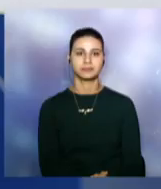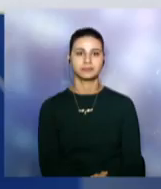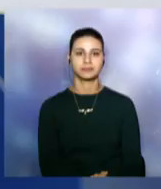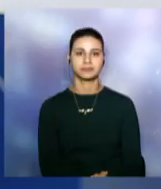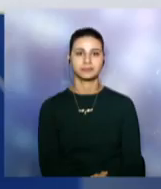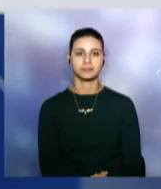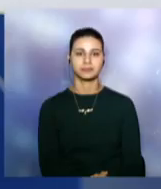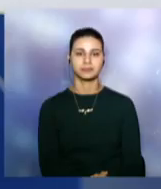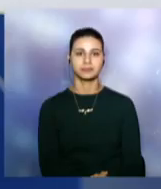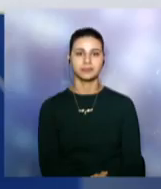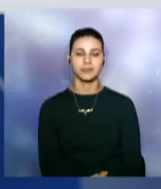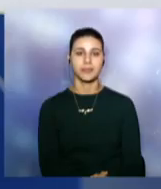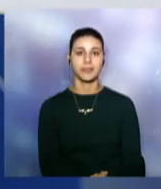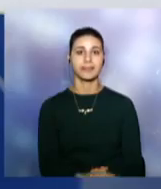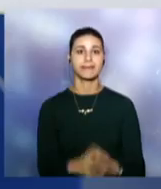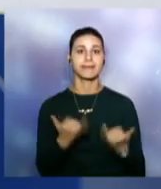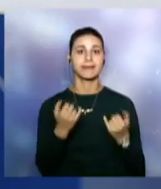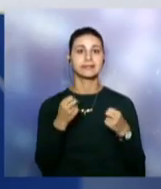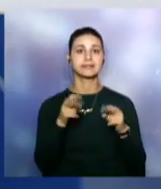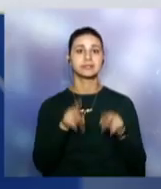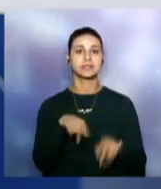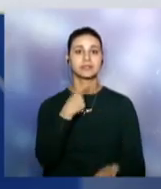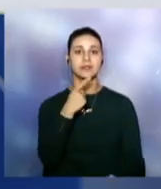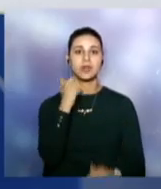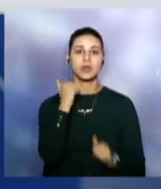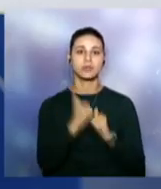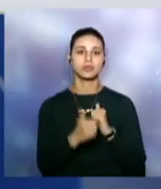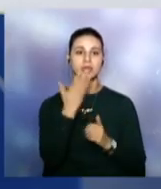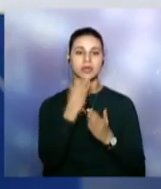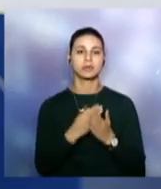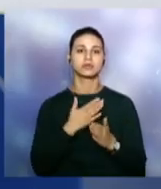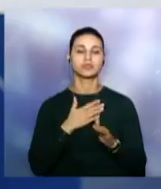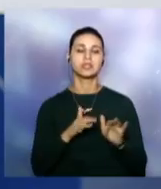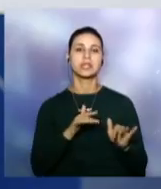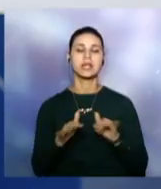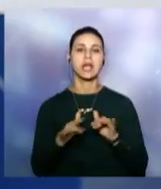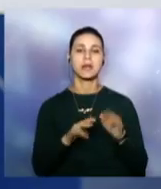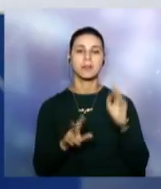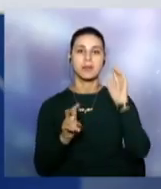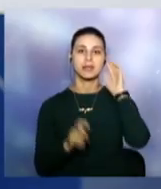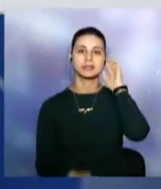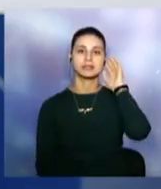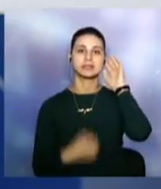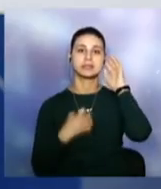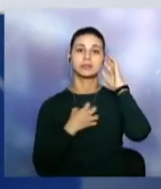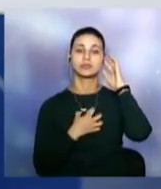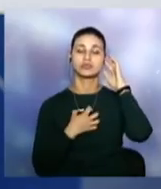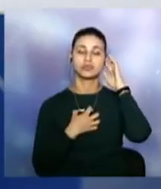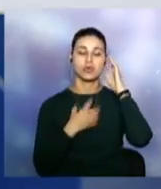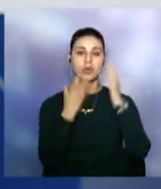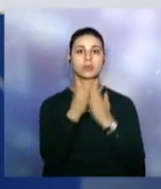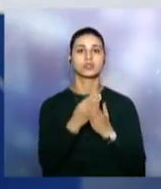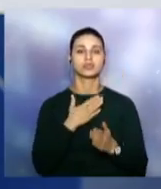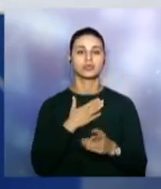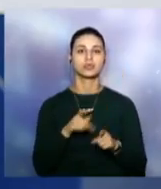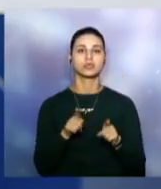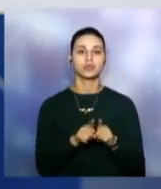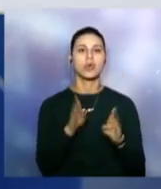ჩვენ შეგნებულად ხას უსვამთ ხოლმე ჩვენი კამპანიის მნიშვნელობას, არა მარტო ჩვენი,